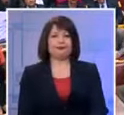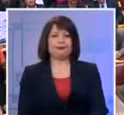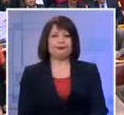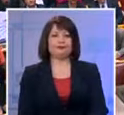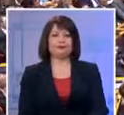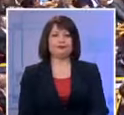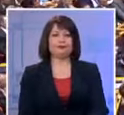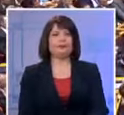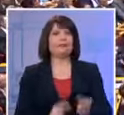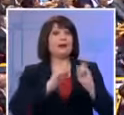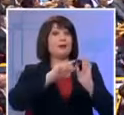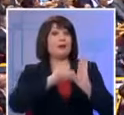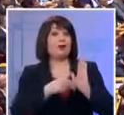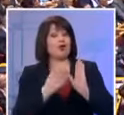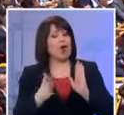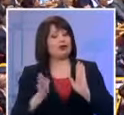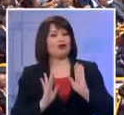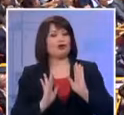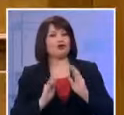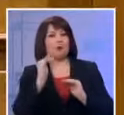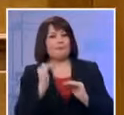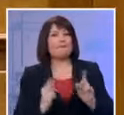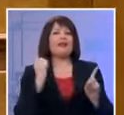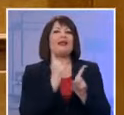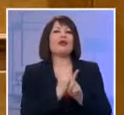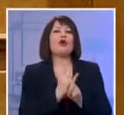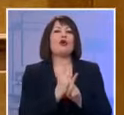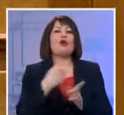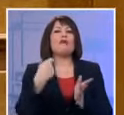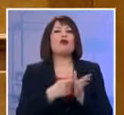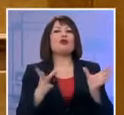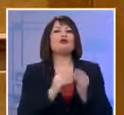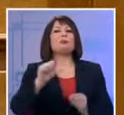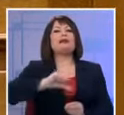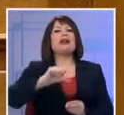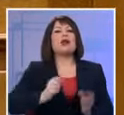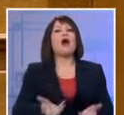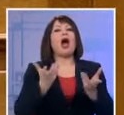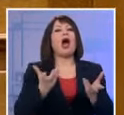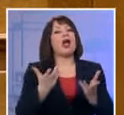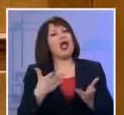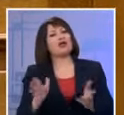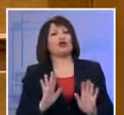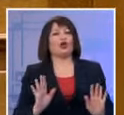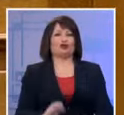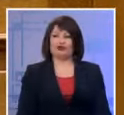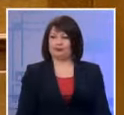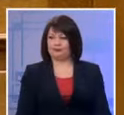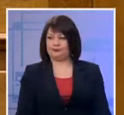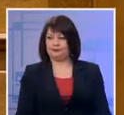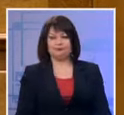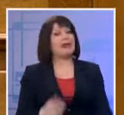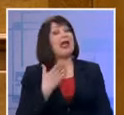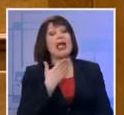Ήταν έξω από το μνημόνιο η μείωση του ειδικού φόρου κατανάλωσης στο πετρέλαιο θέρμανση. Ήταν έξω από το